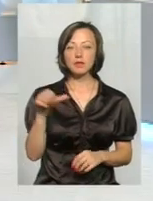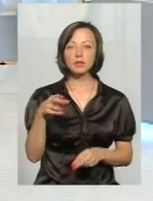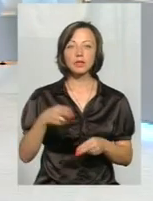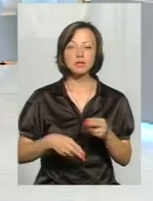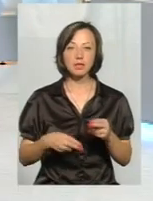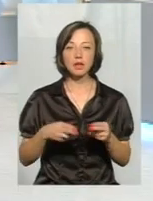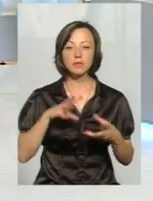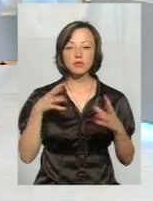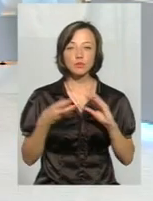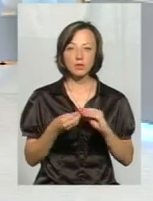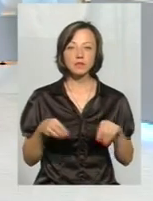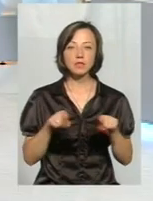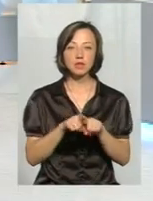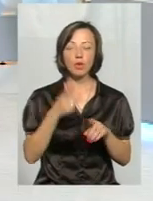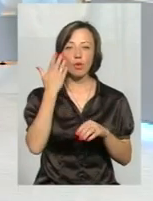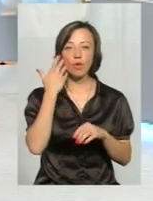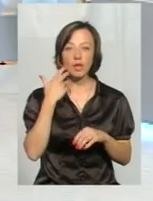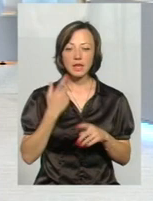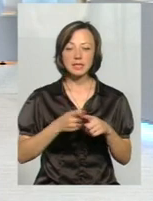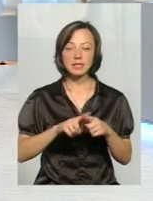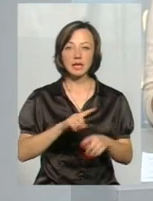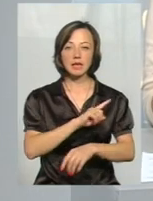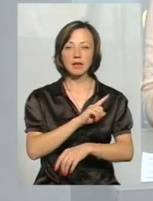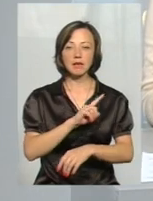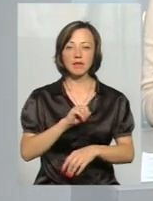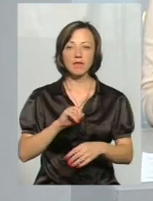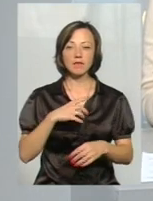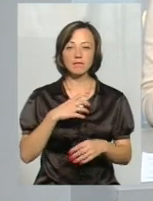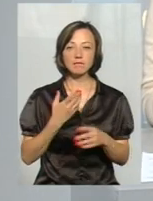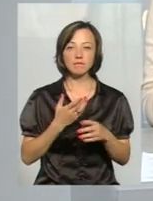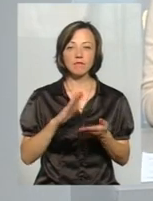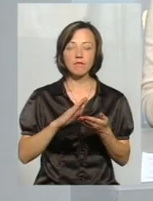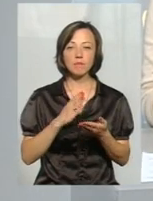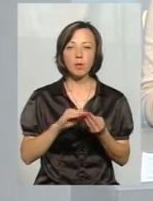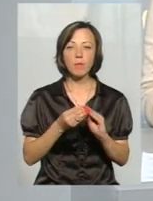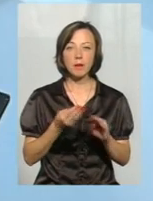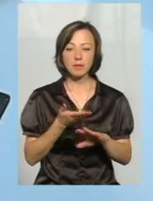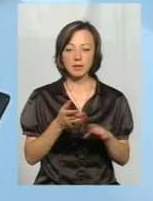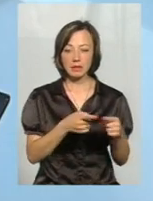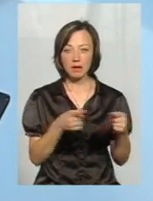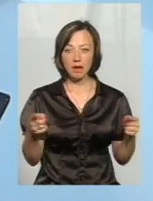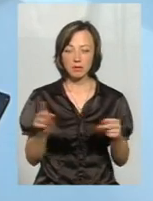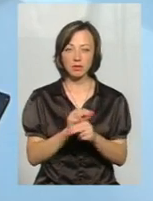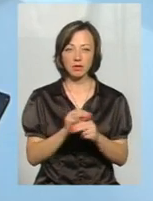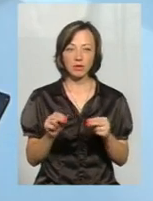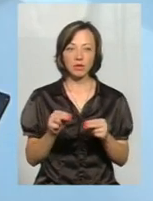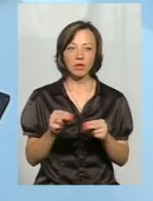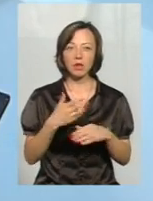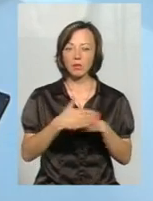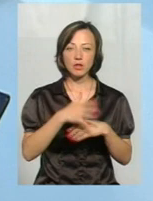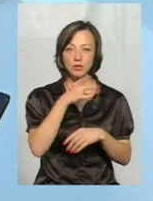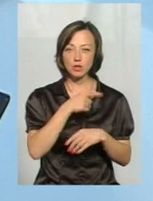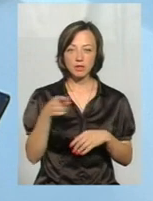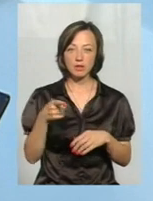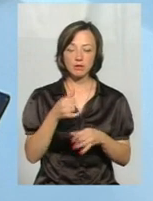ефіру. Підсумуйте все ж таки, коли хоча б оці критичні ділянки плануєте все ж таки довести до ладу? Ну, критичні ділянки найближчим часом.